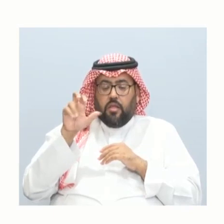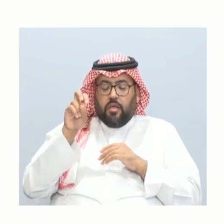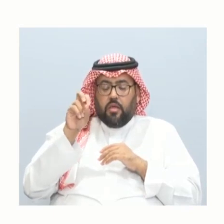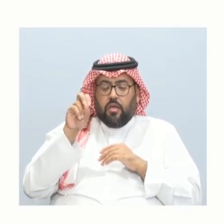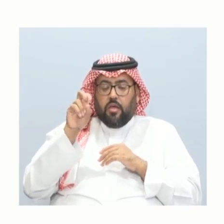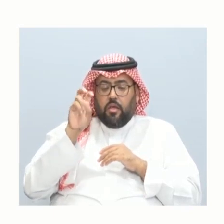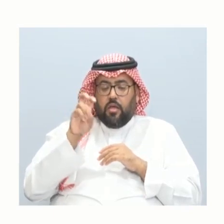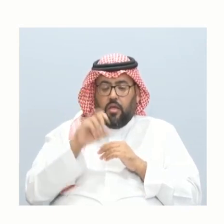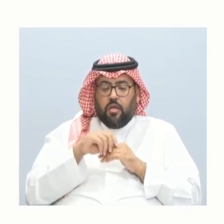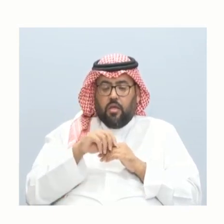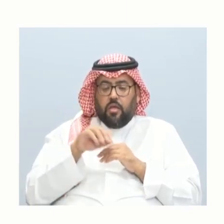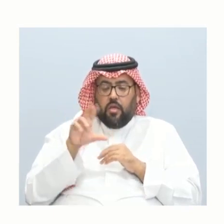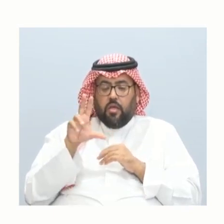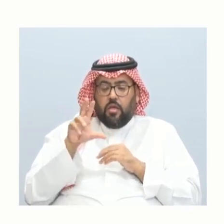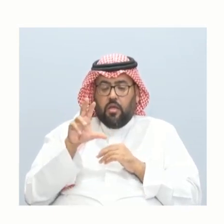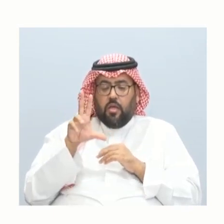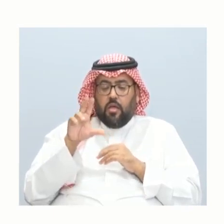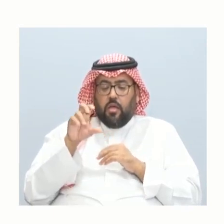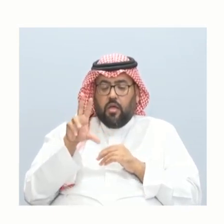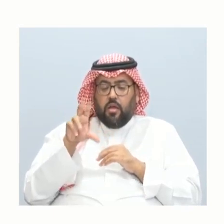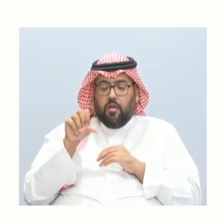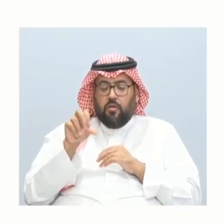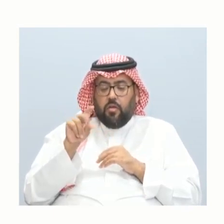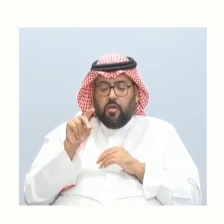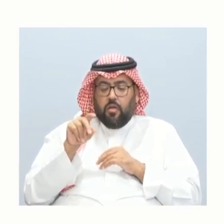الوطن ام المناخ